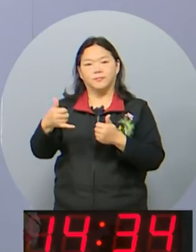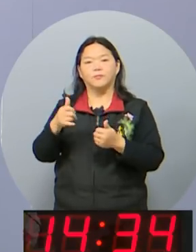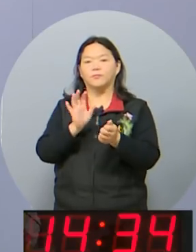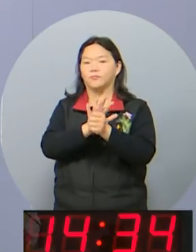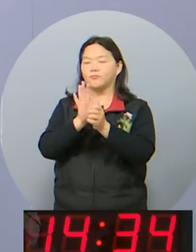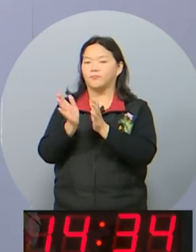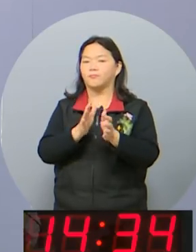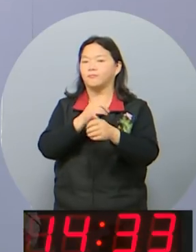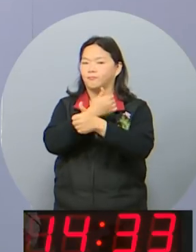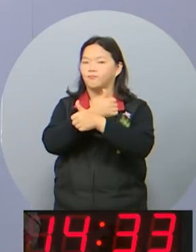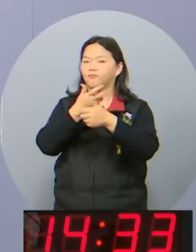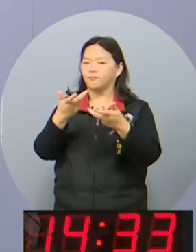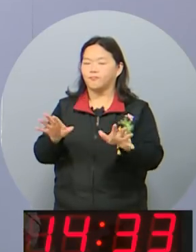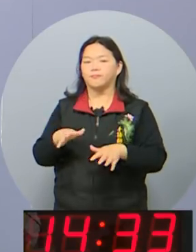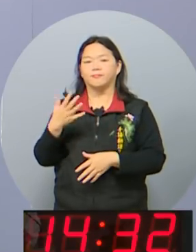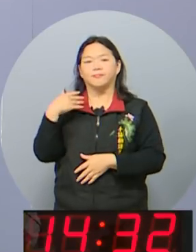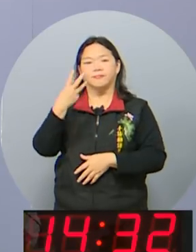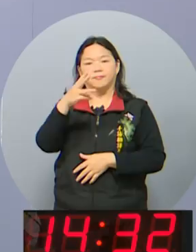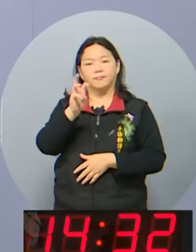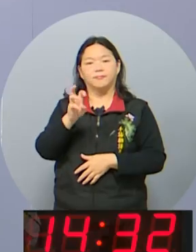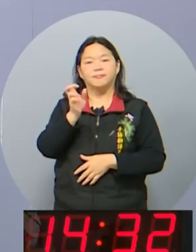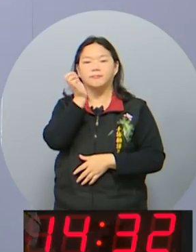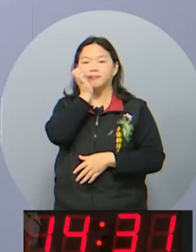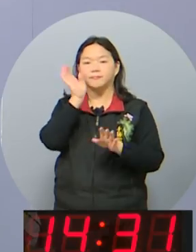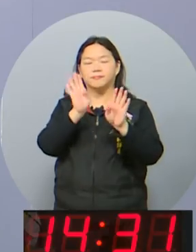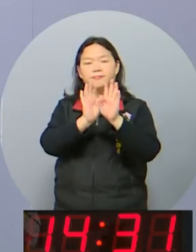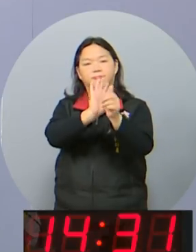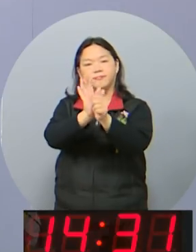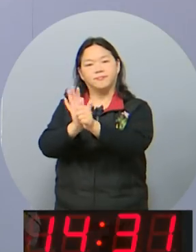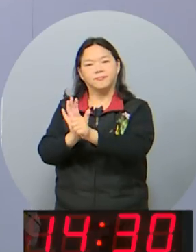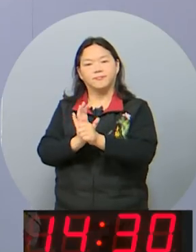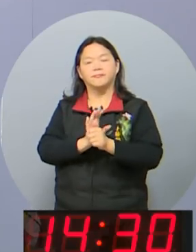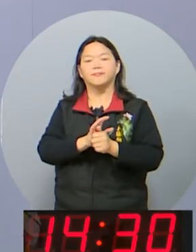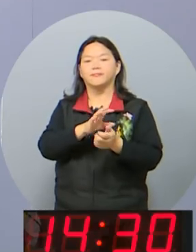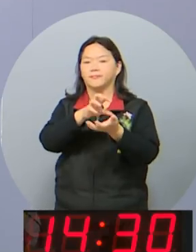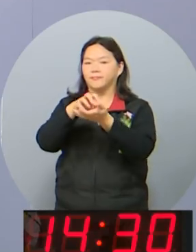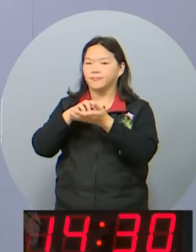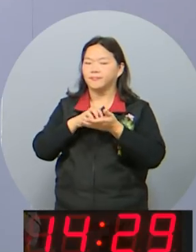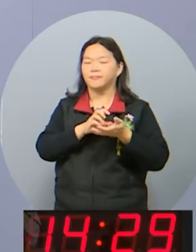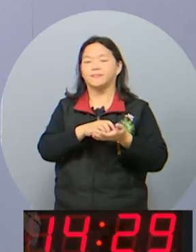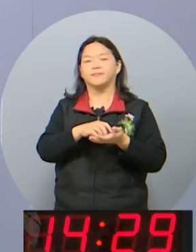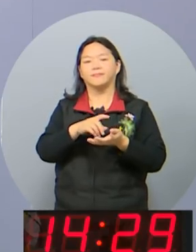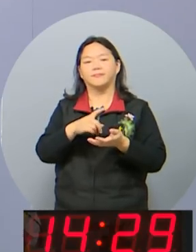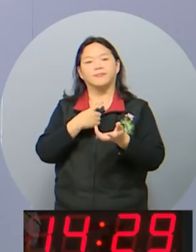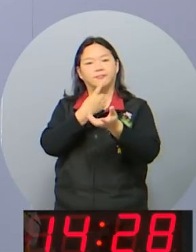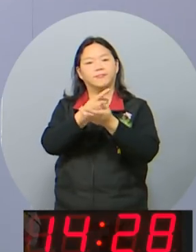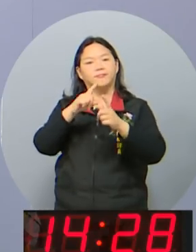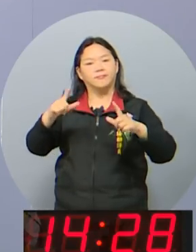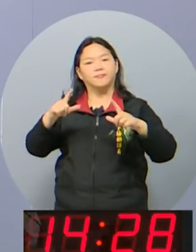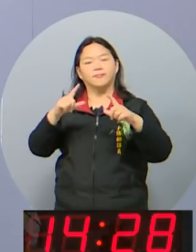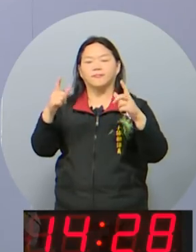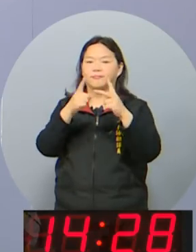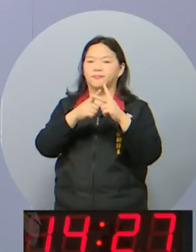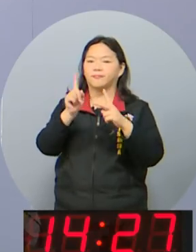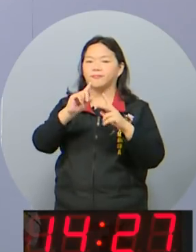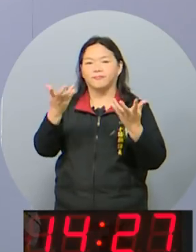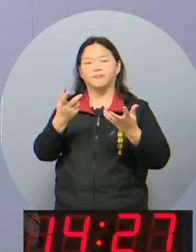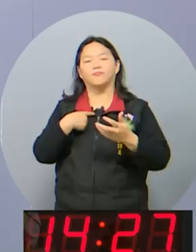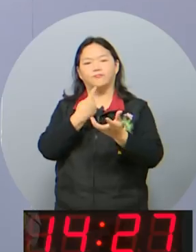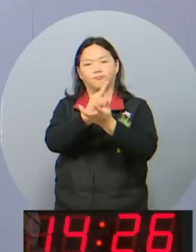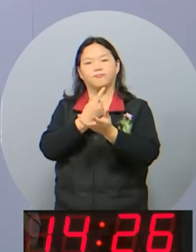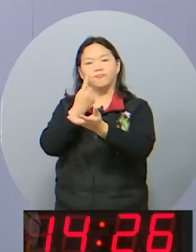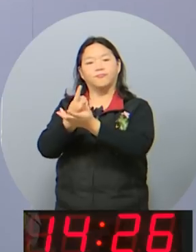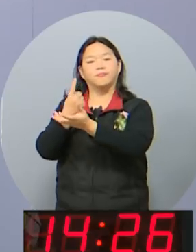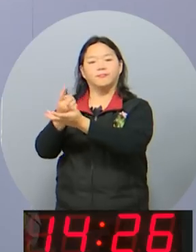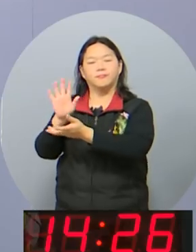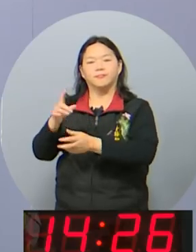验。那过去一直在三芝、石门地区服务，啊，协助办理会刊，也参与地方大大小小的盛事。所以这份经